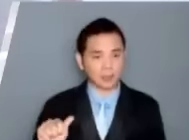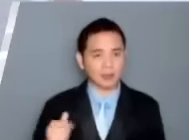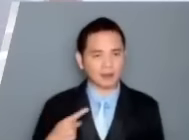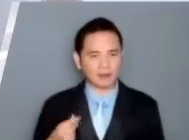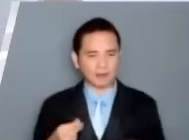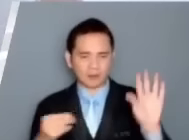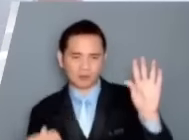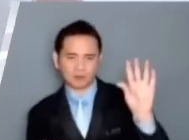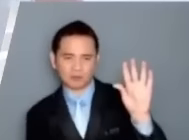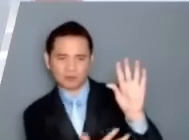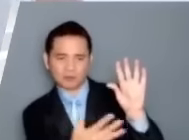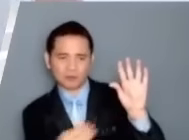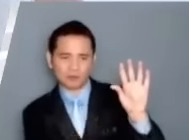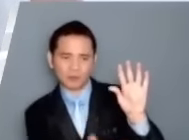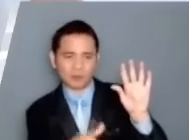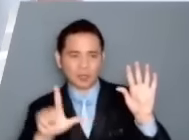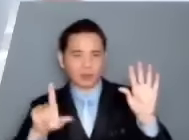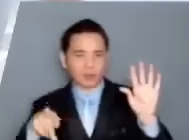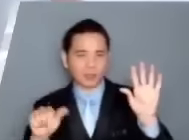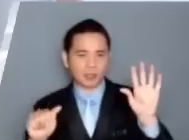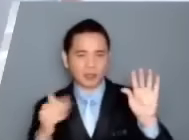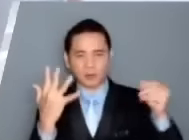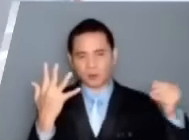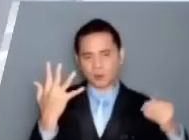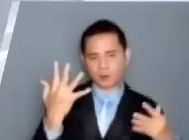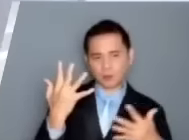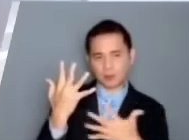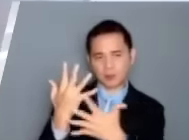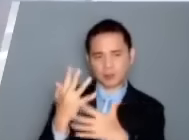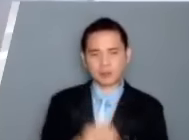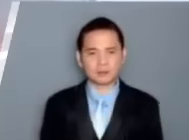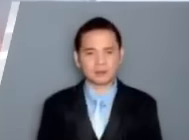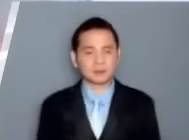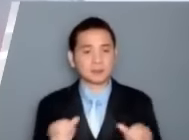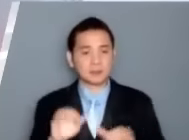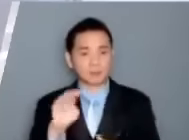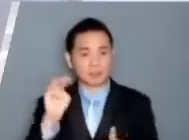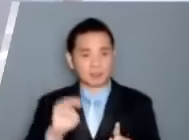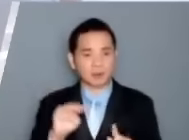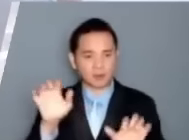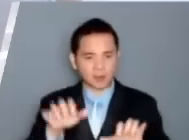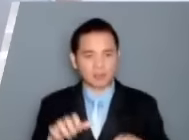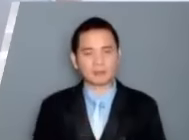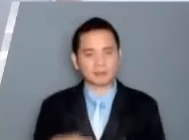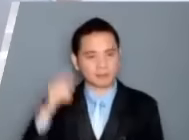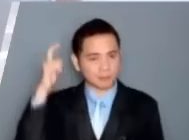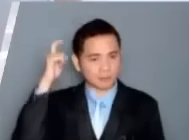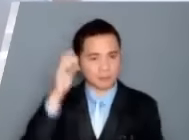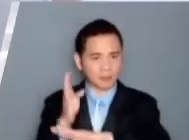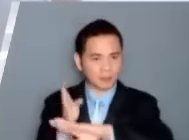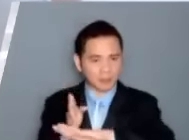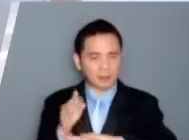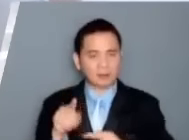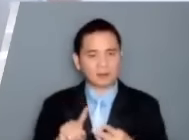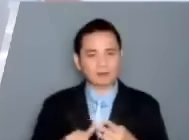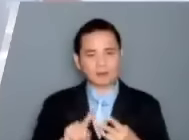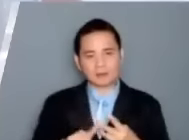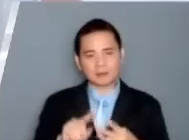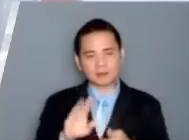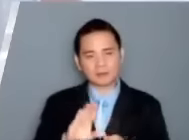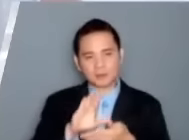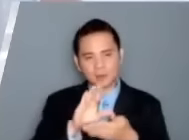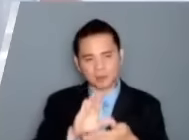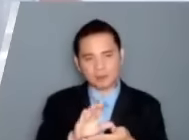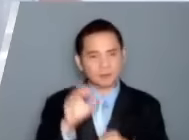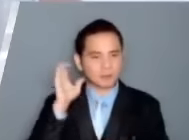pressure area. Apektado ng monsoon rains ang Metro Manila kasama dyan ang Bataan, Zamboanga Peninsula, ang BARMM, Northern Mindanao, ilang bahagi ng